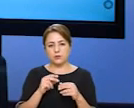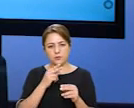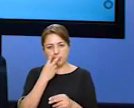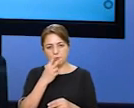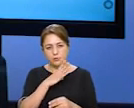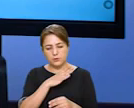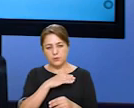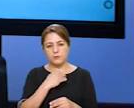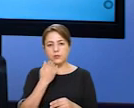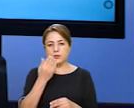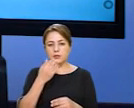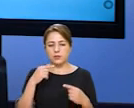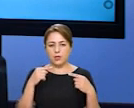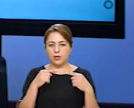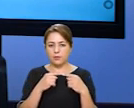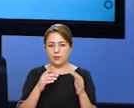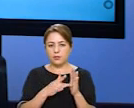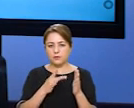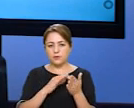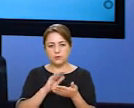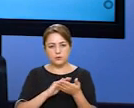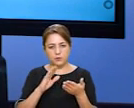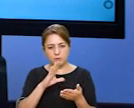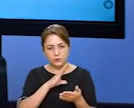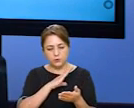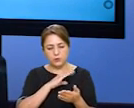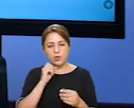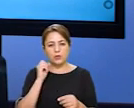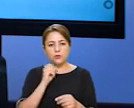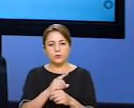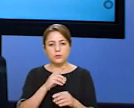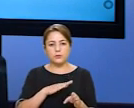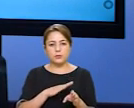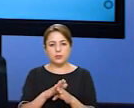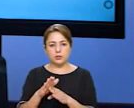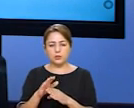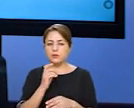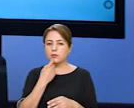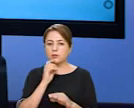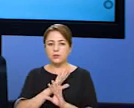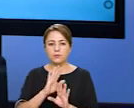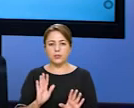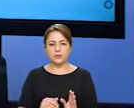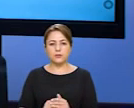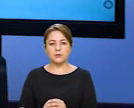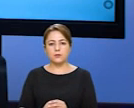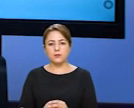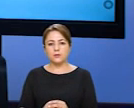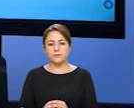көрсеттік. Сіз албатта дафтарыңызге язып олген болсаңыз, топшырықларыны бачарышке хеч қам